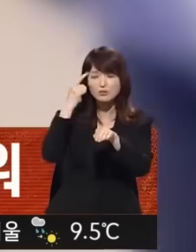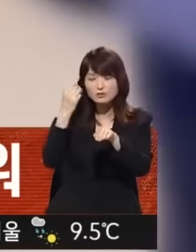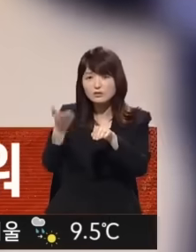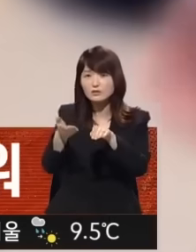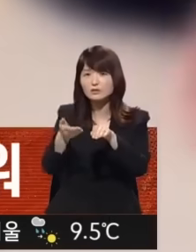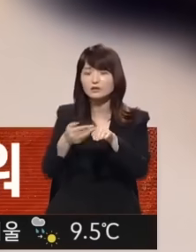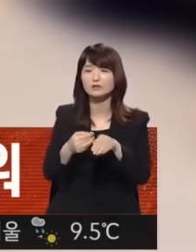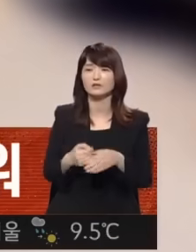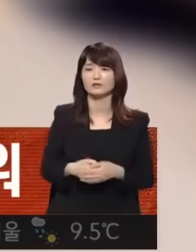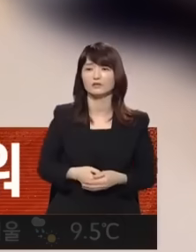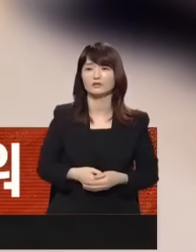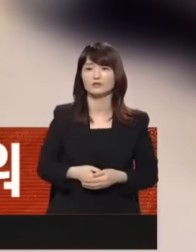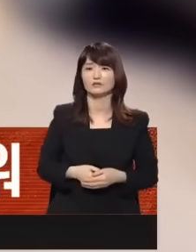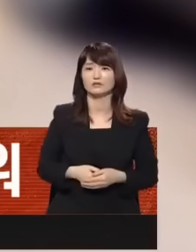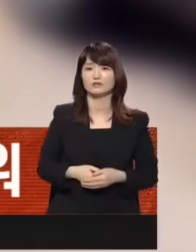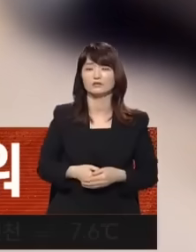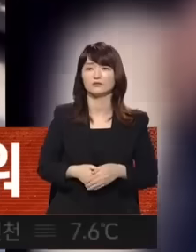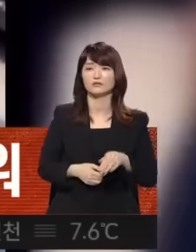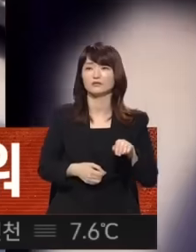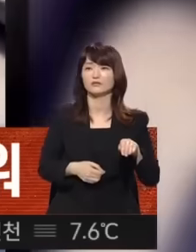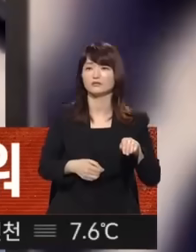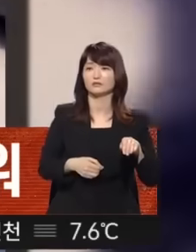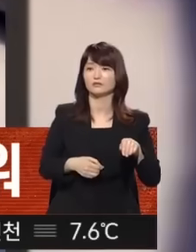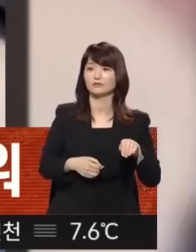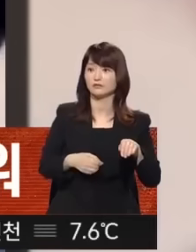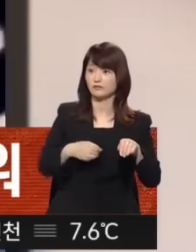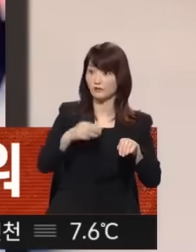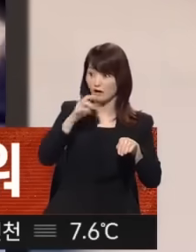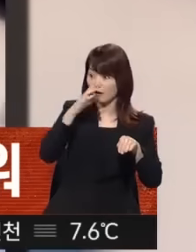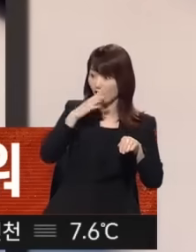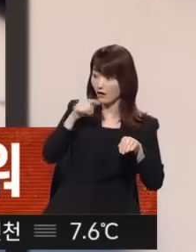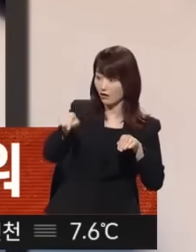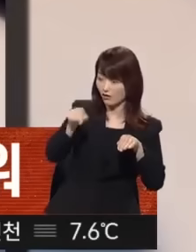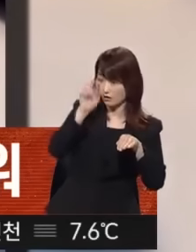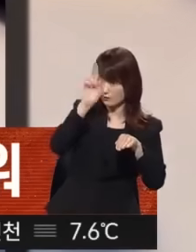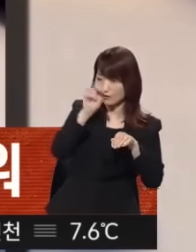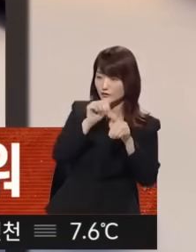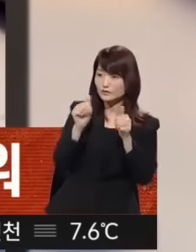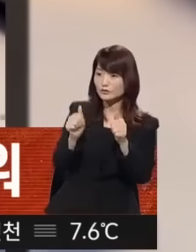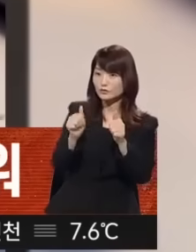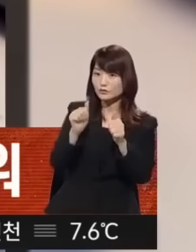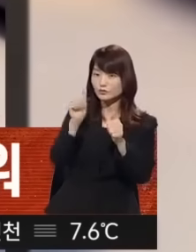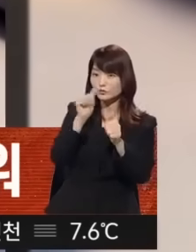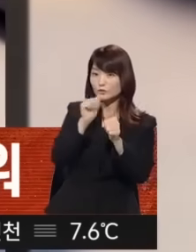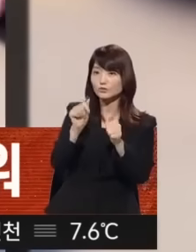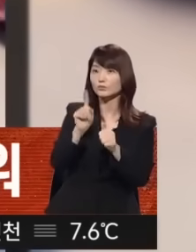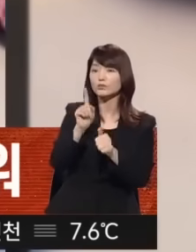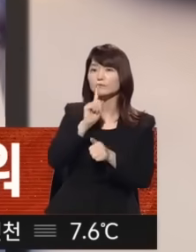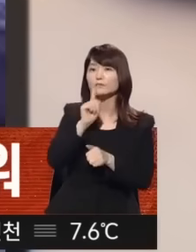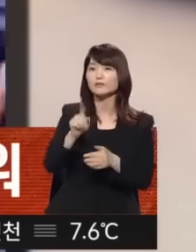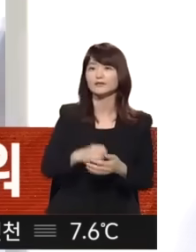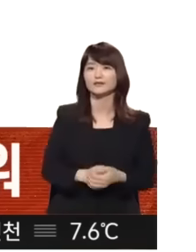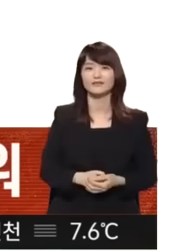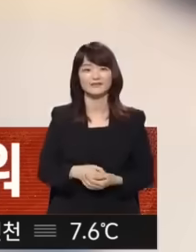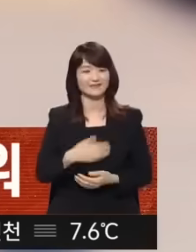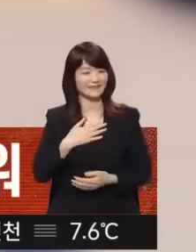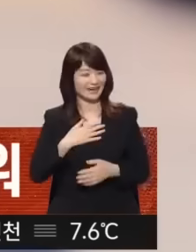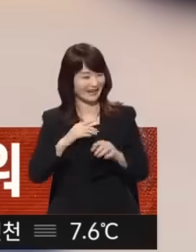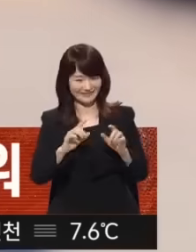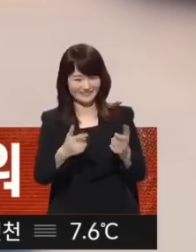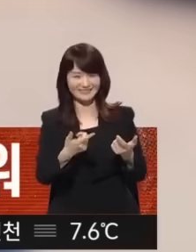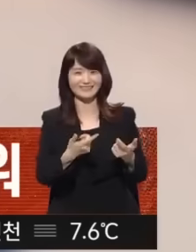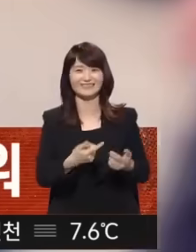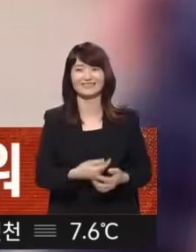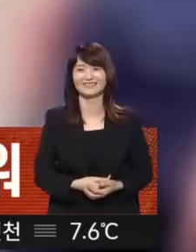라고 하는데 그 맞은편에 계시던 분이 박지훈 씨 아니에요? 라고 하면 뭐라고 하실 거예요? 아닌데요? 라고 하면서